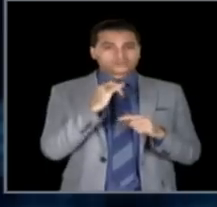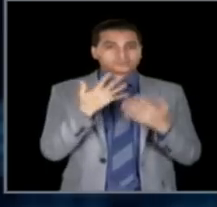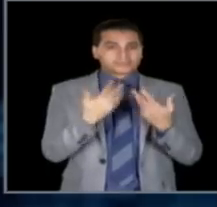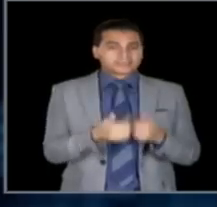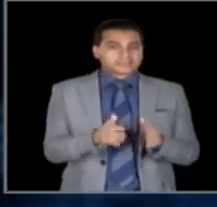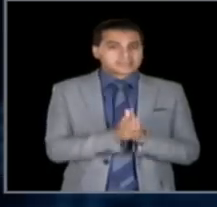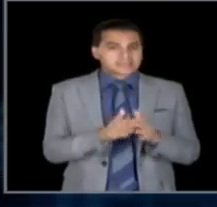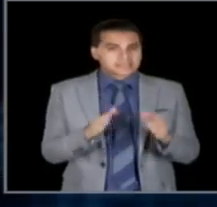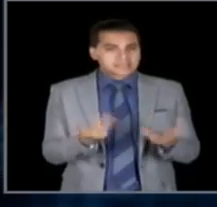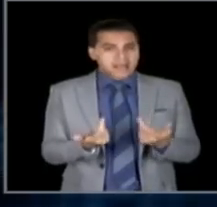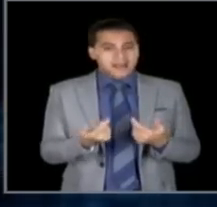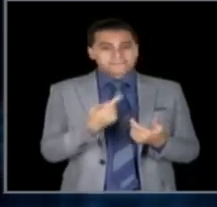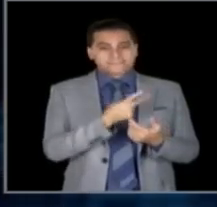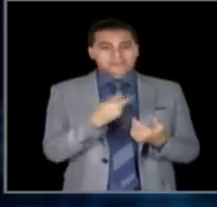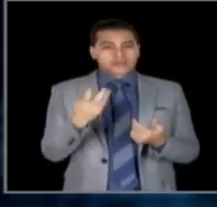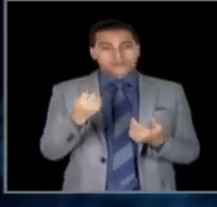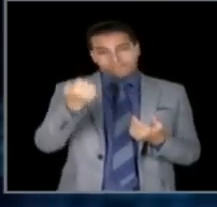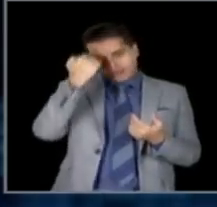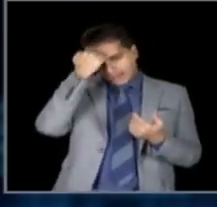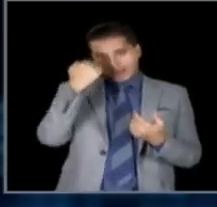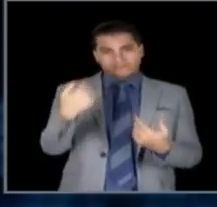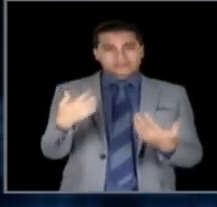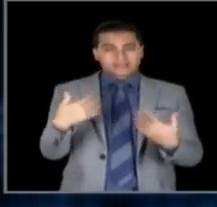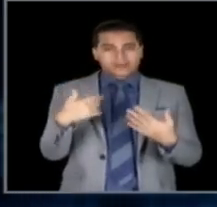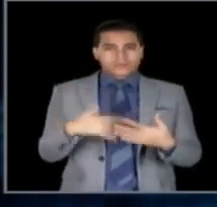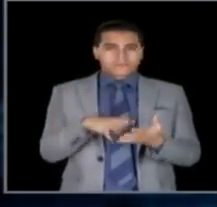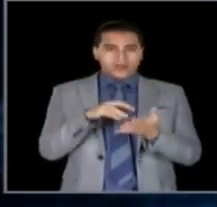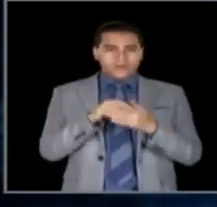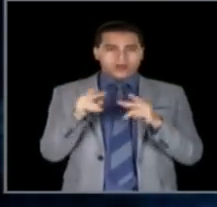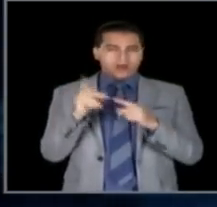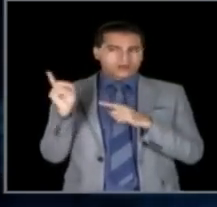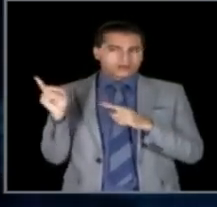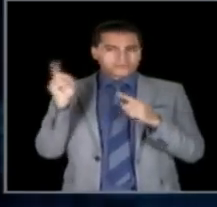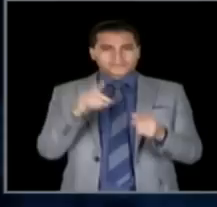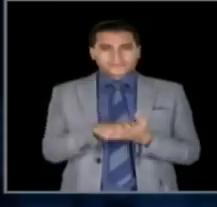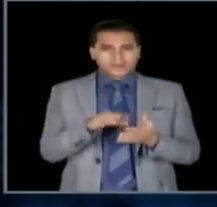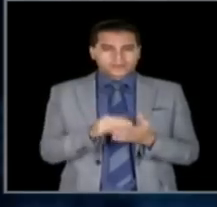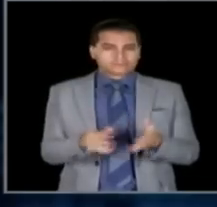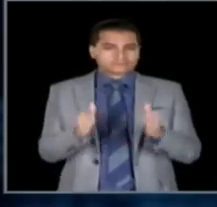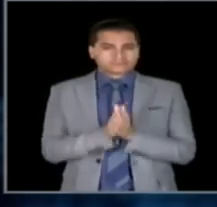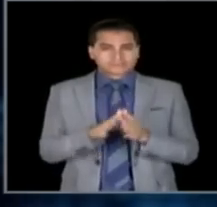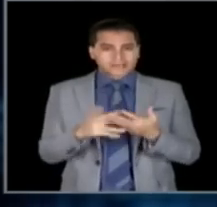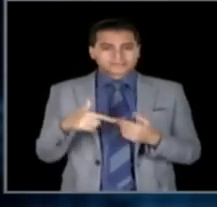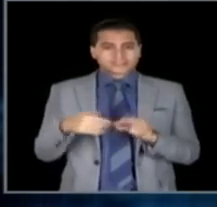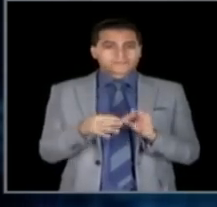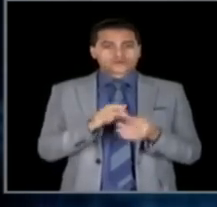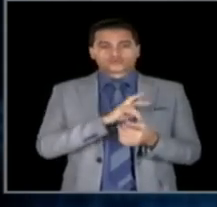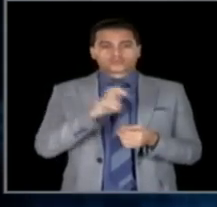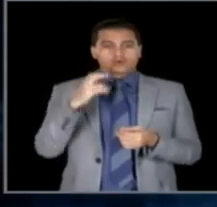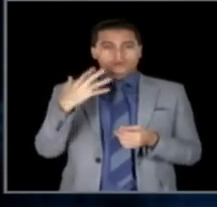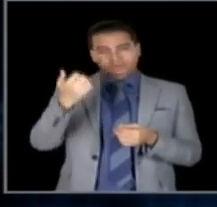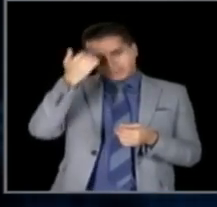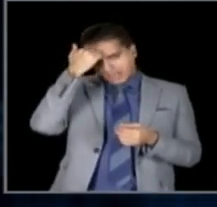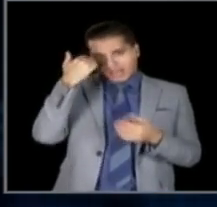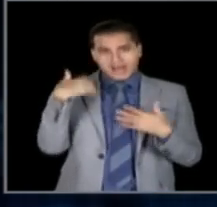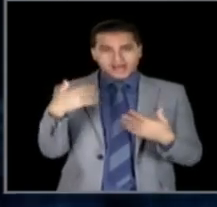1500 جنيه بما يساوي 240 ألف جنيه، ويبقى مجموع المبلغ من أول حلقة لحد دلوقتي